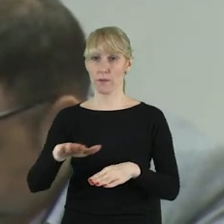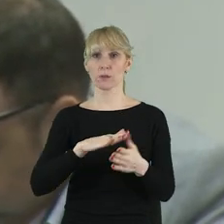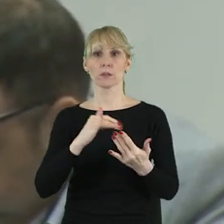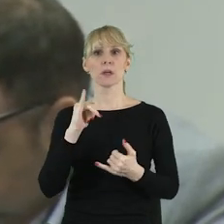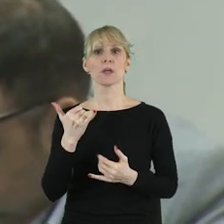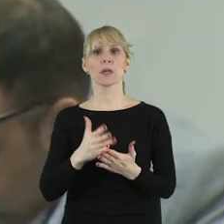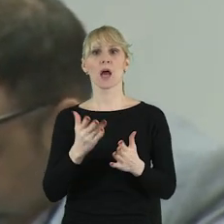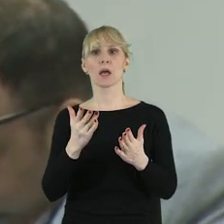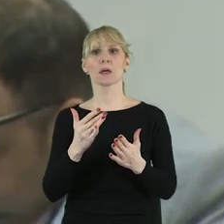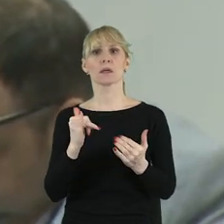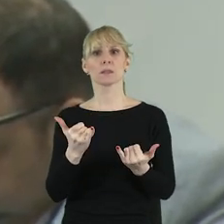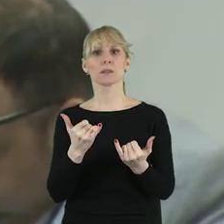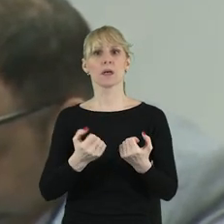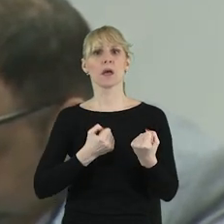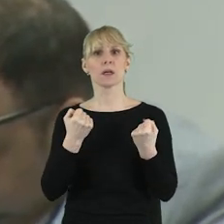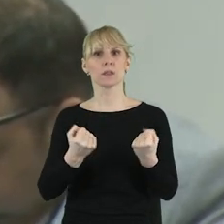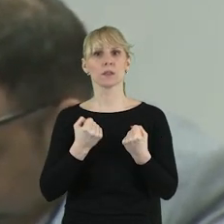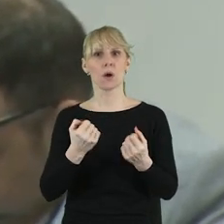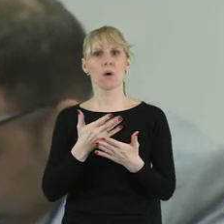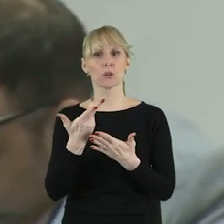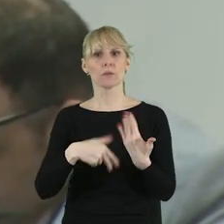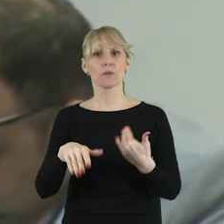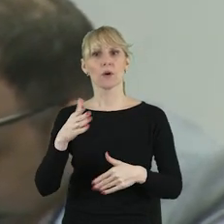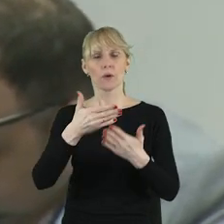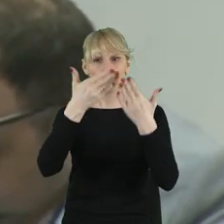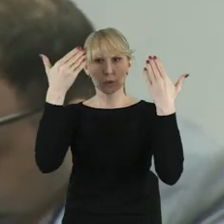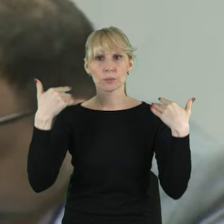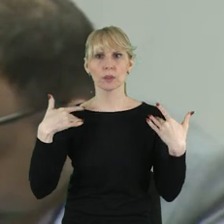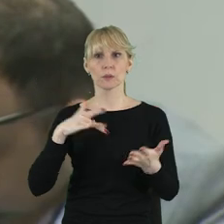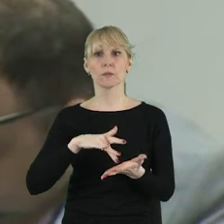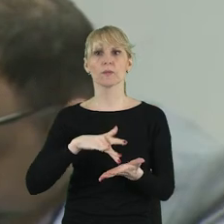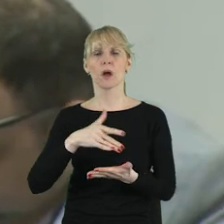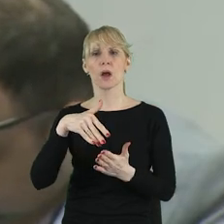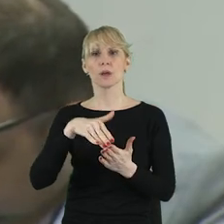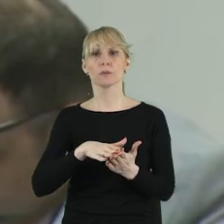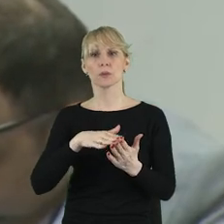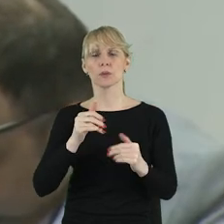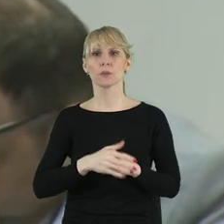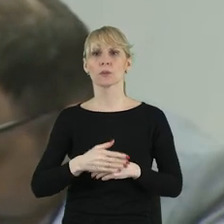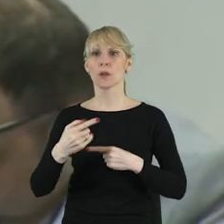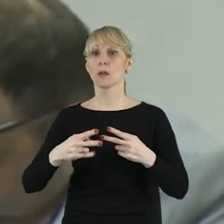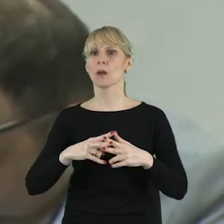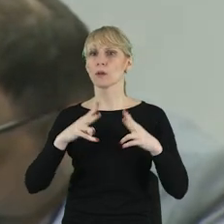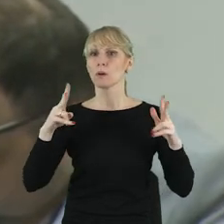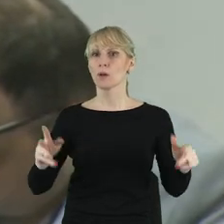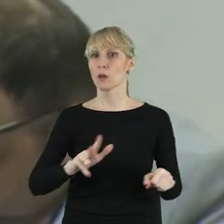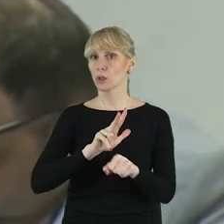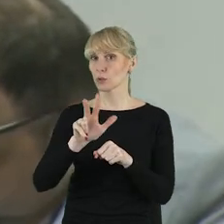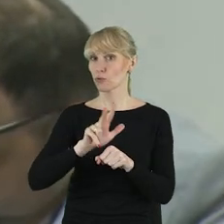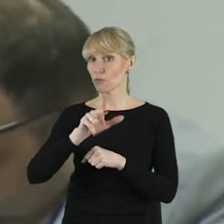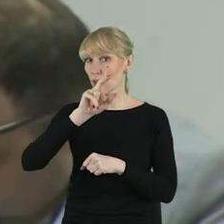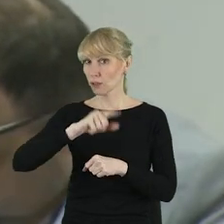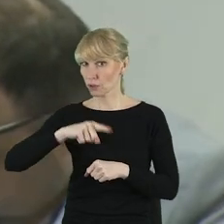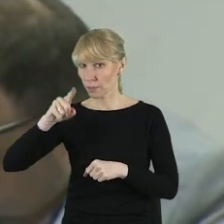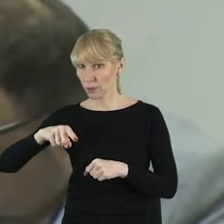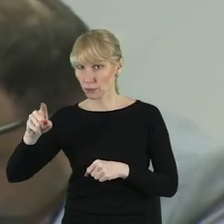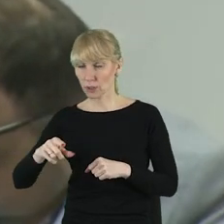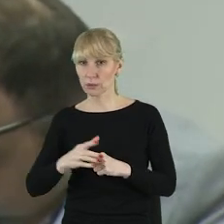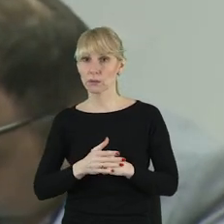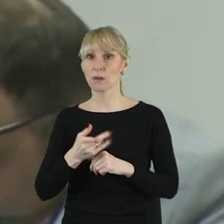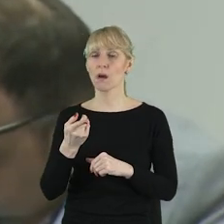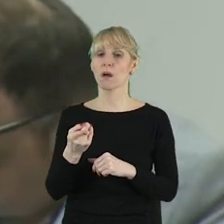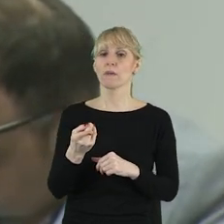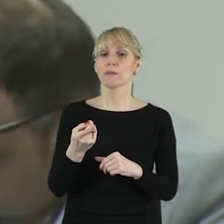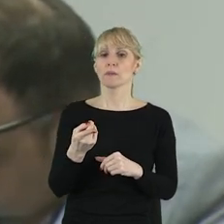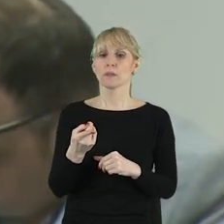Szpital ogłosił przecież postępowanie na okres 13 miesięcy, analogicznie do umowy poprzedniej.